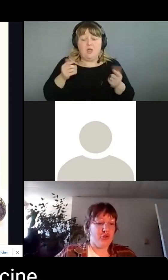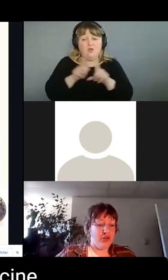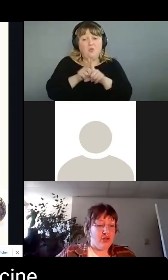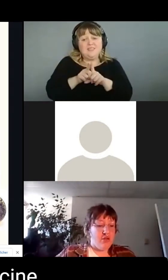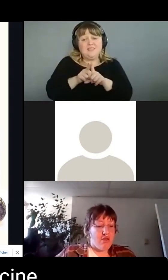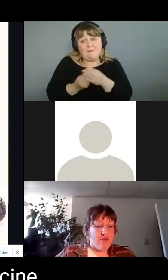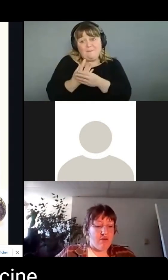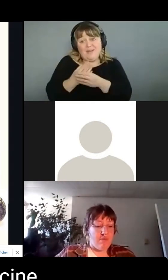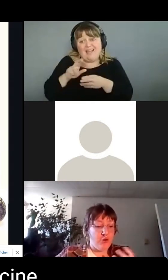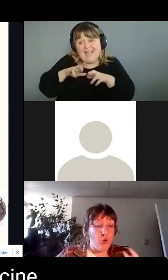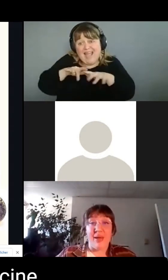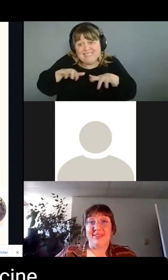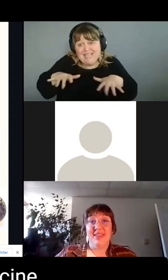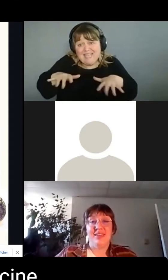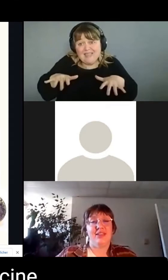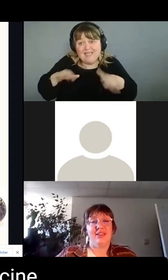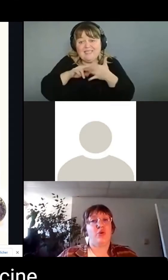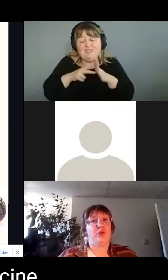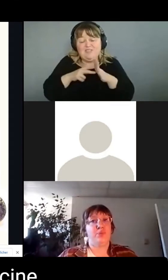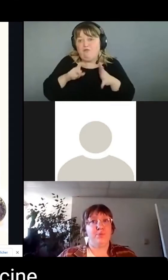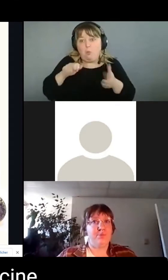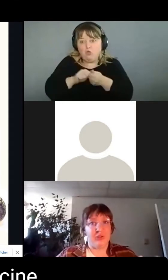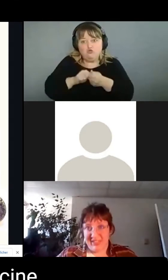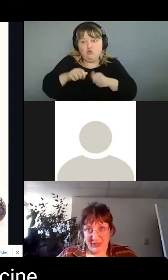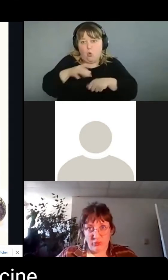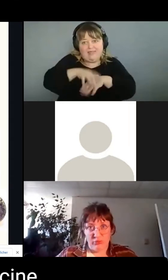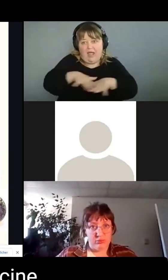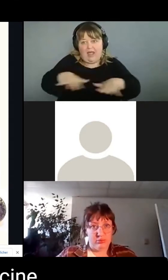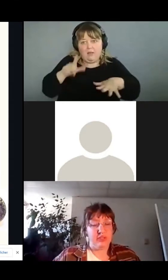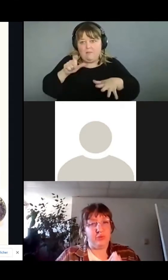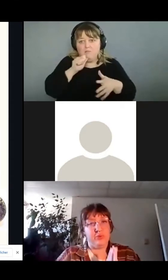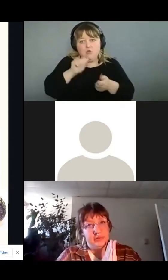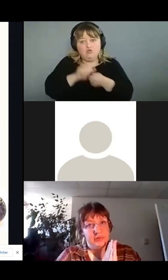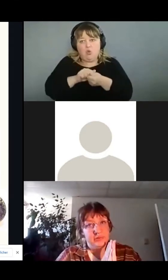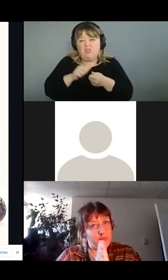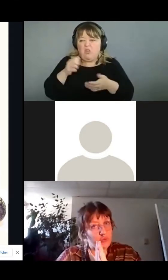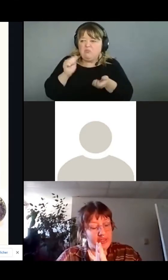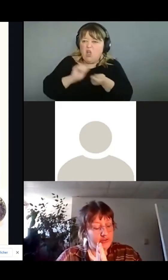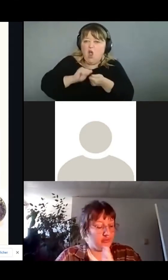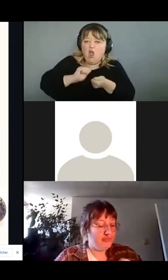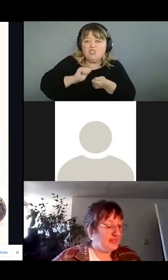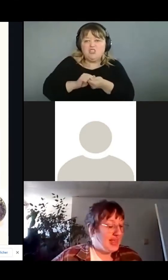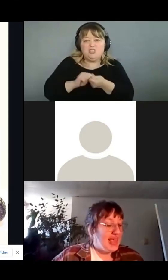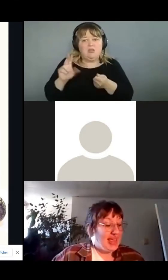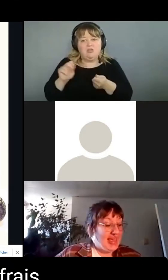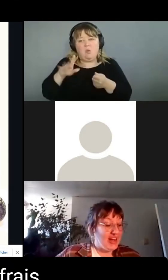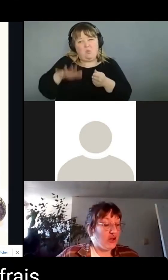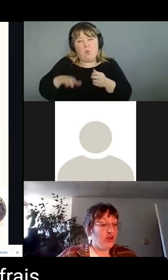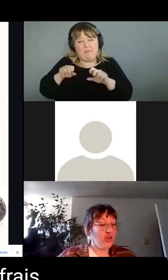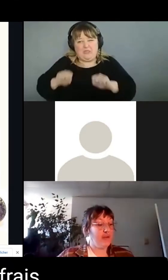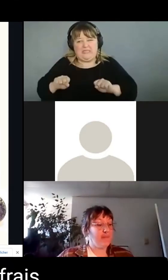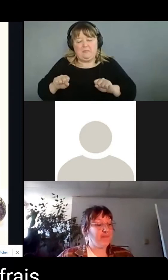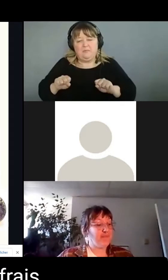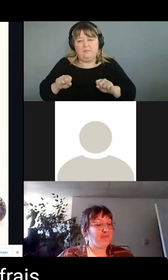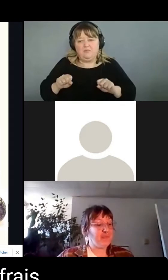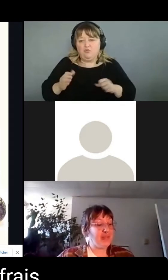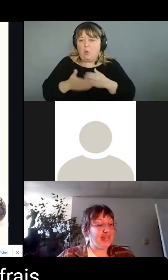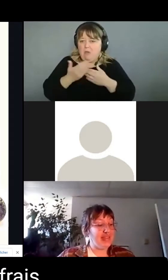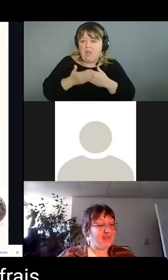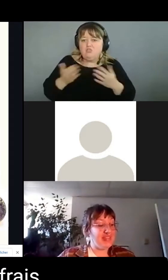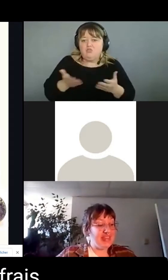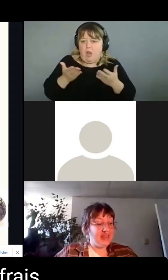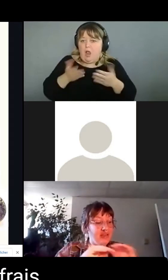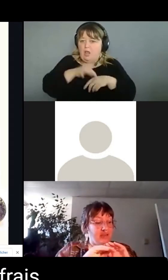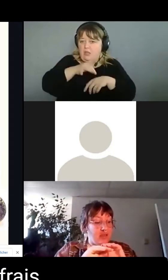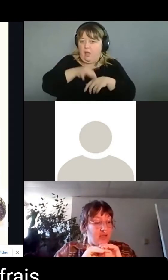un sol pas compacté et donc pas de cailloux, s'il vous plaît, pour vos carottes. Et alors,